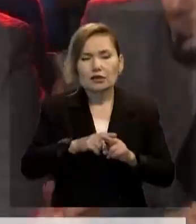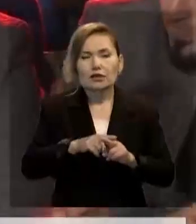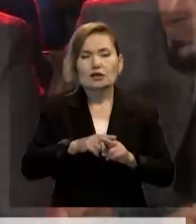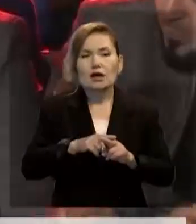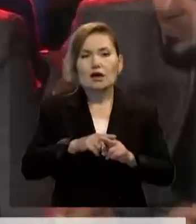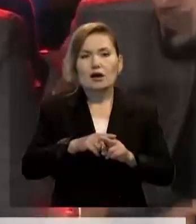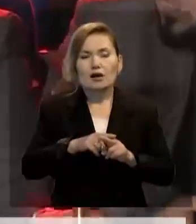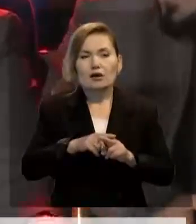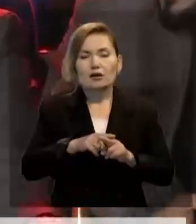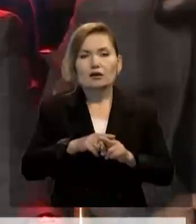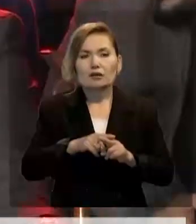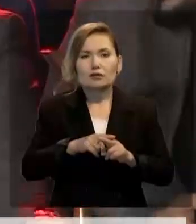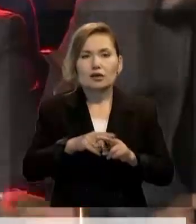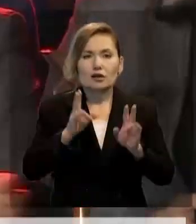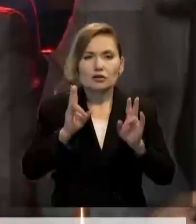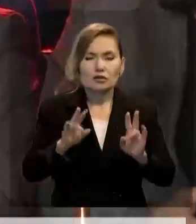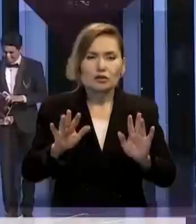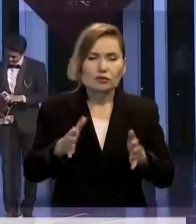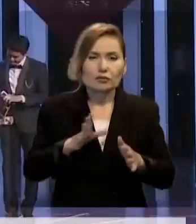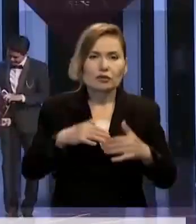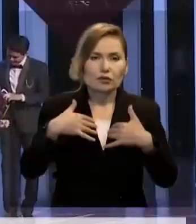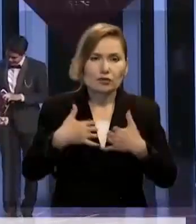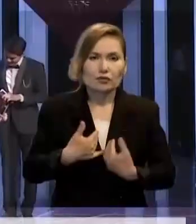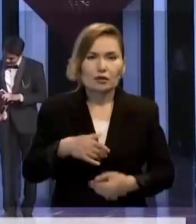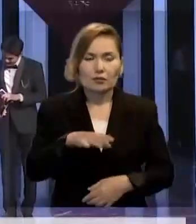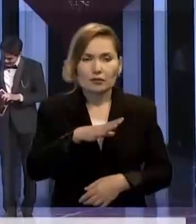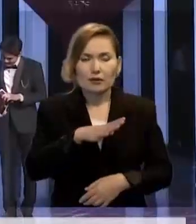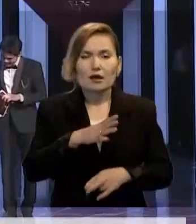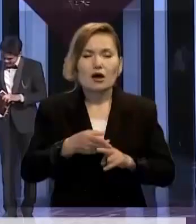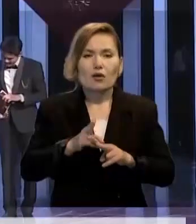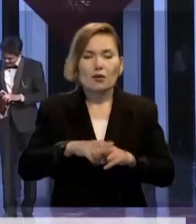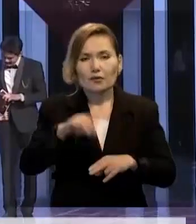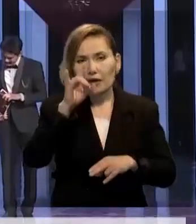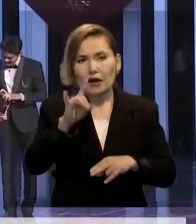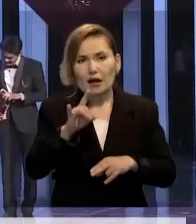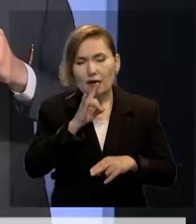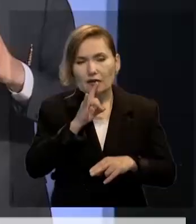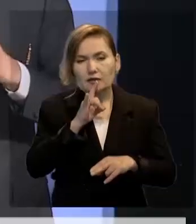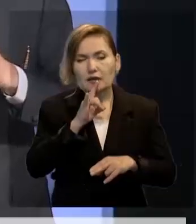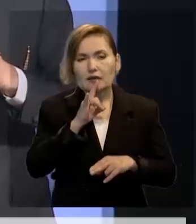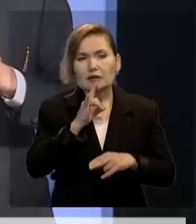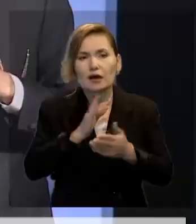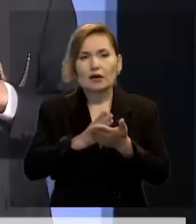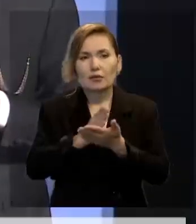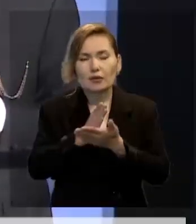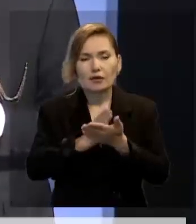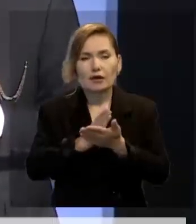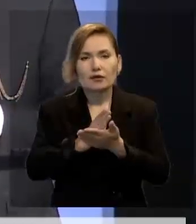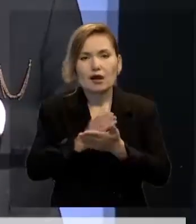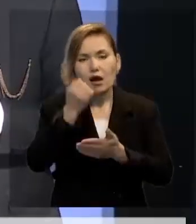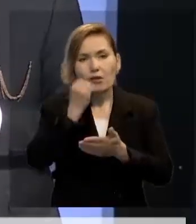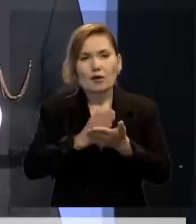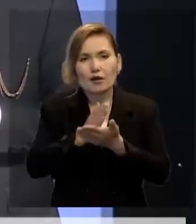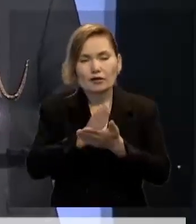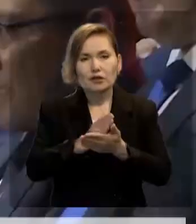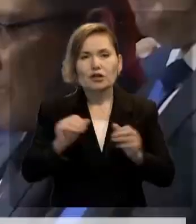деп қабырғамыз қайысып еді. Естеріңізде болса, қазақ телевизиясының ардагері, ақпарат саласының үздігі,